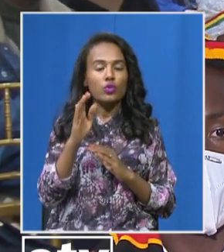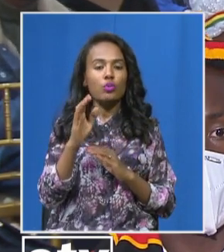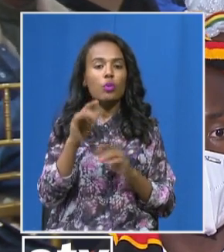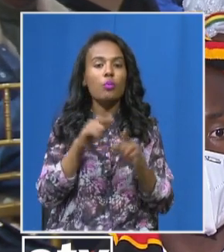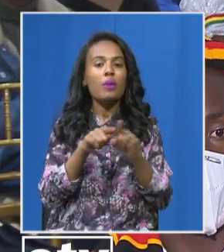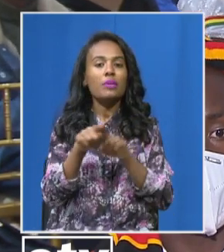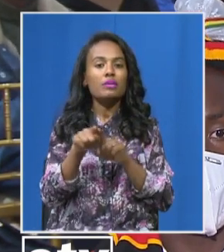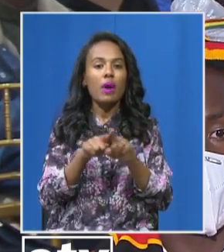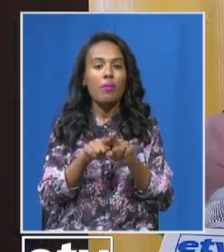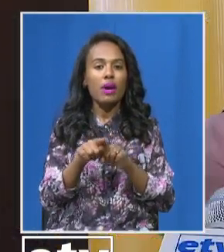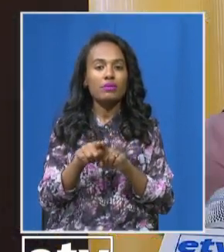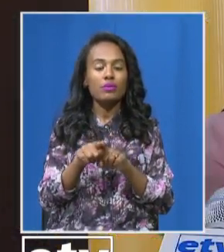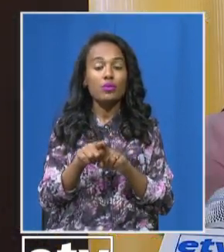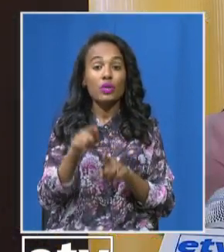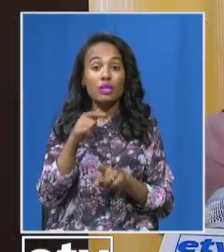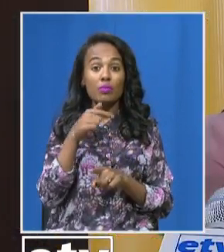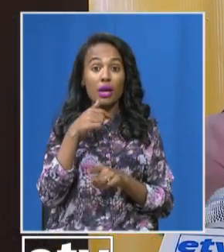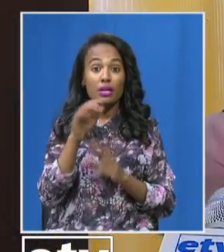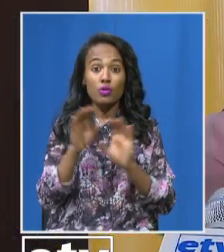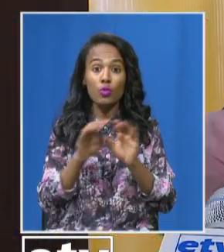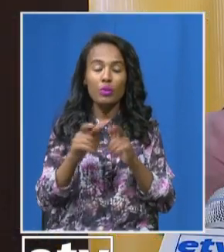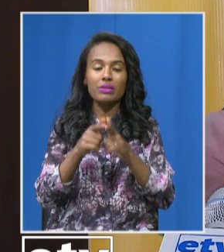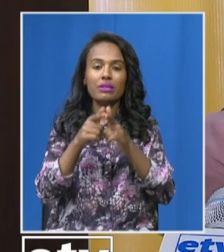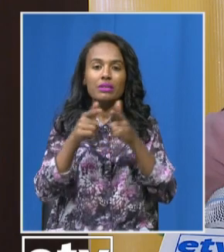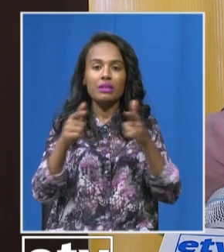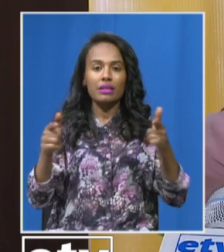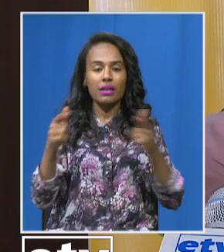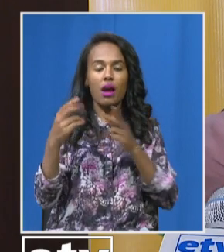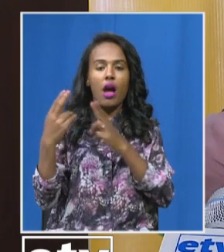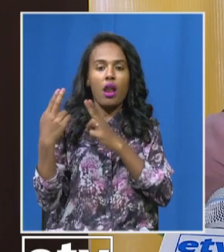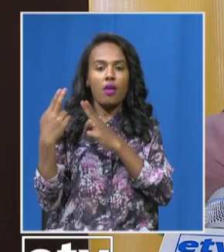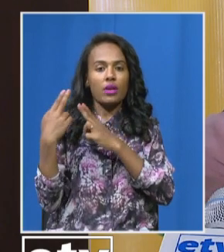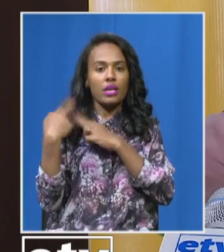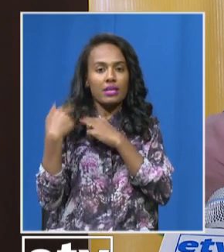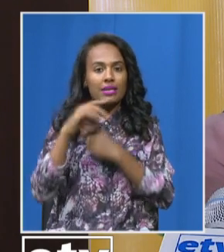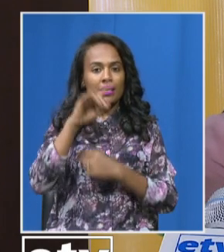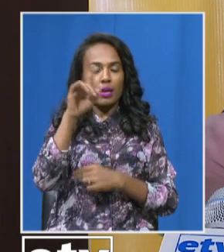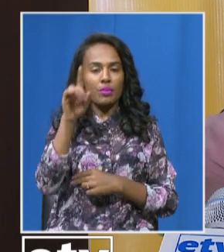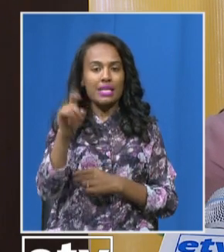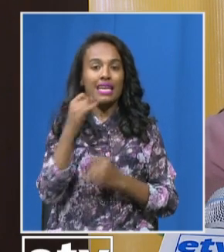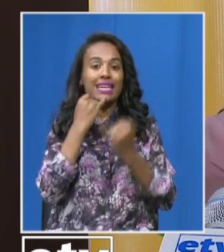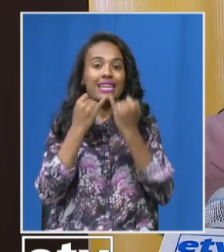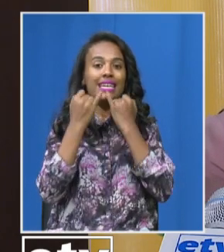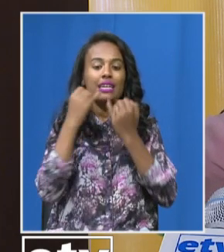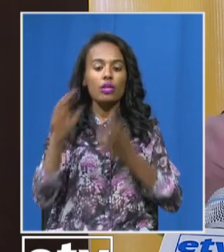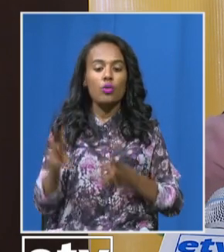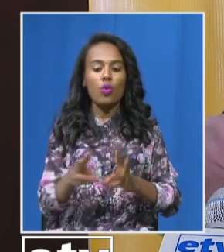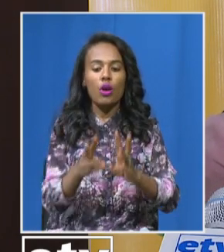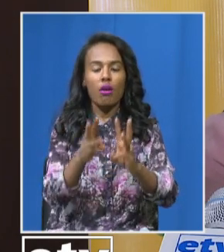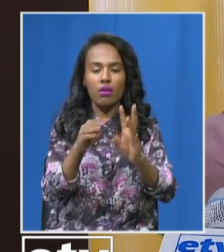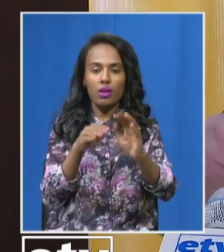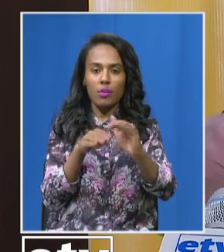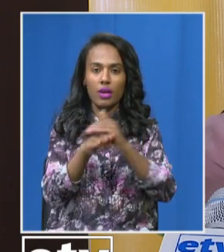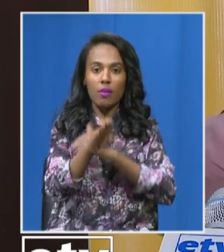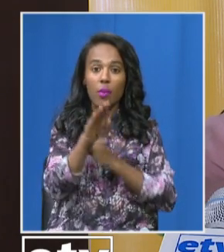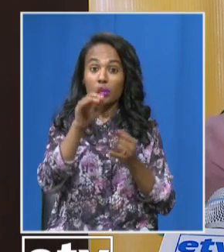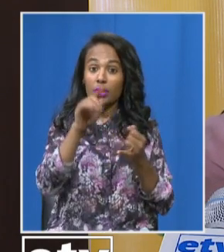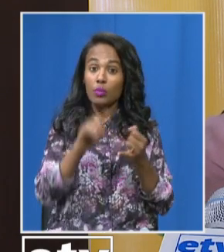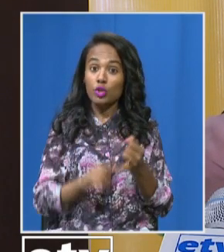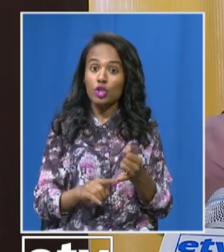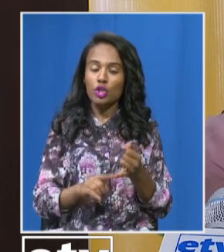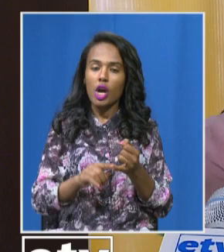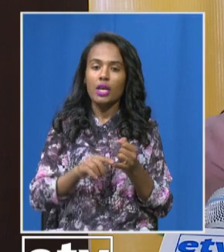በመስማማት ወደሚያሰምሩበት ትልቅ ኃላፊነት የሚጠይቅ የእርቅ ጎዳና የምንገባበት